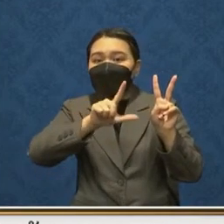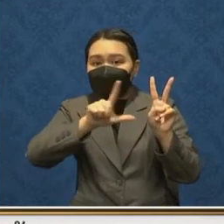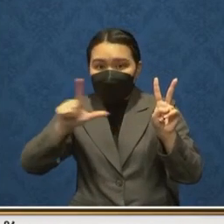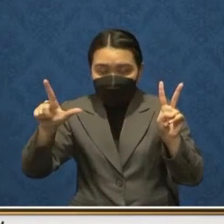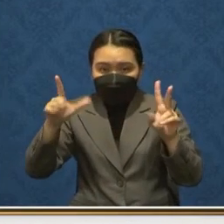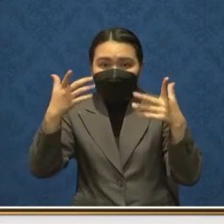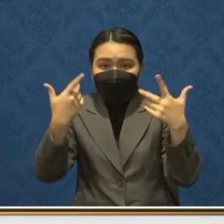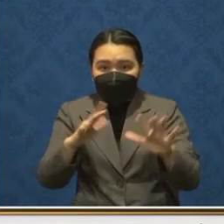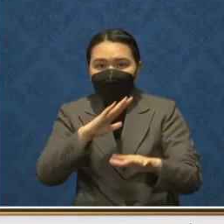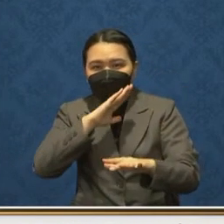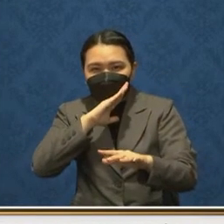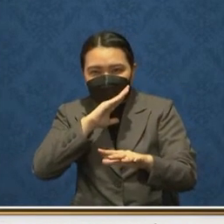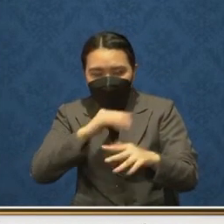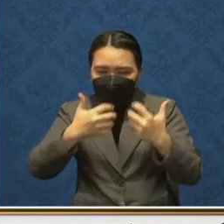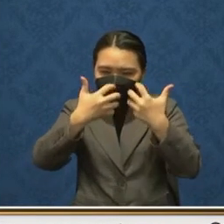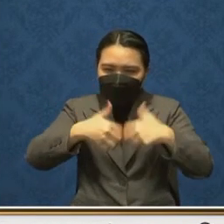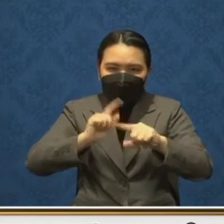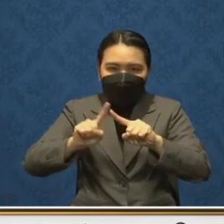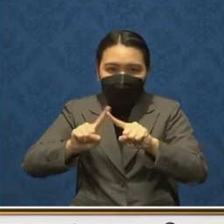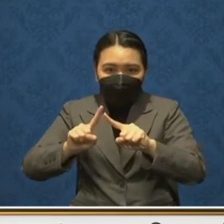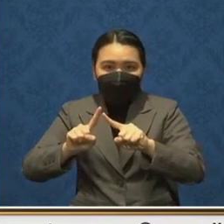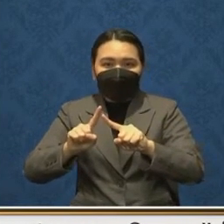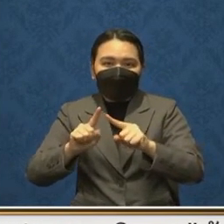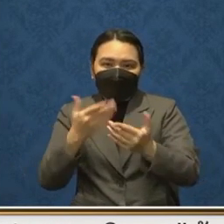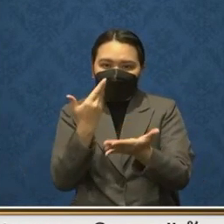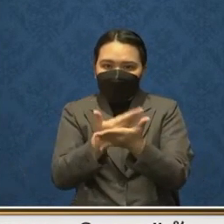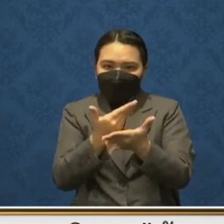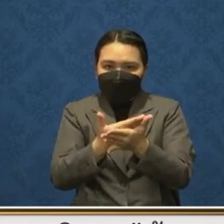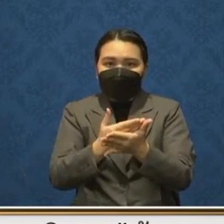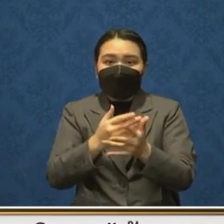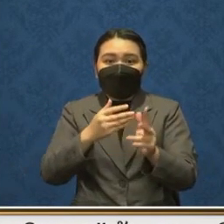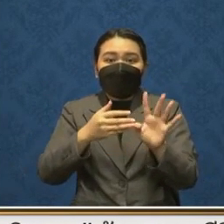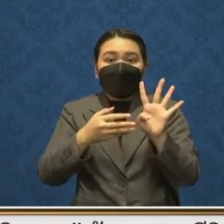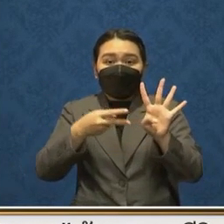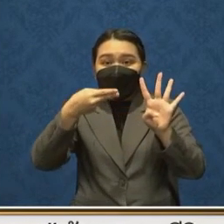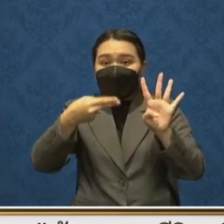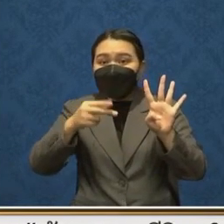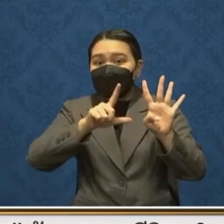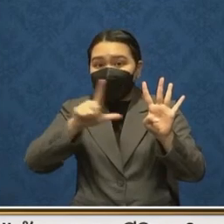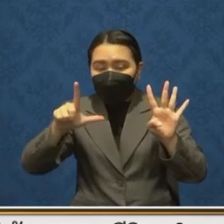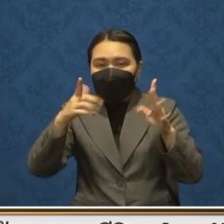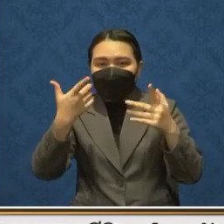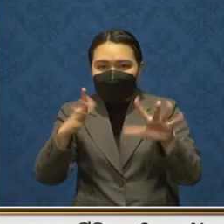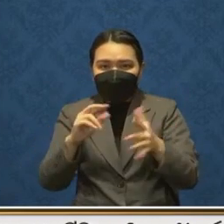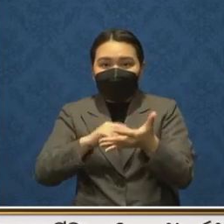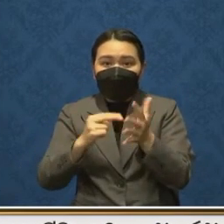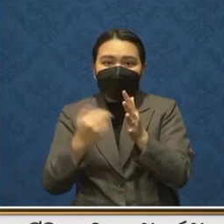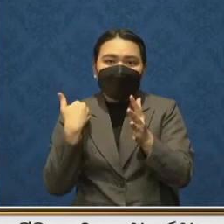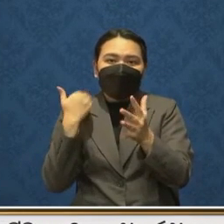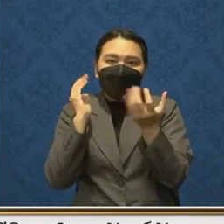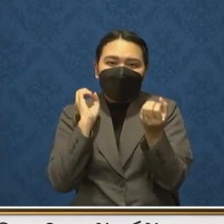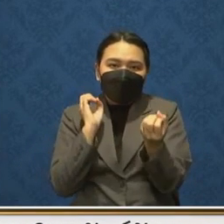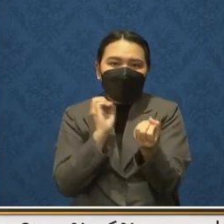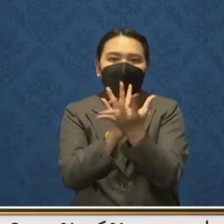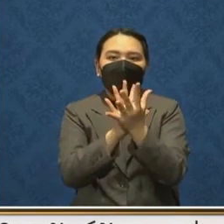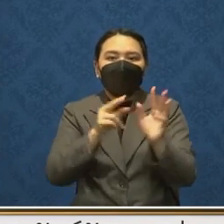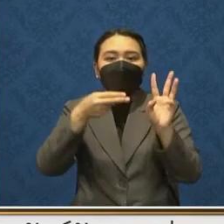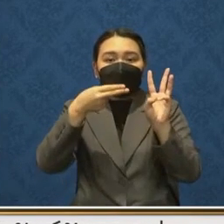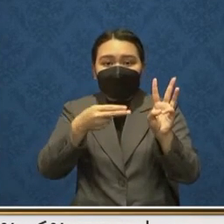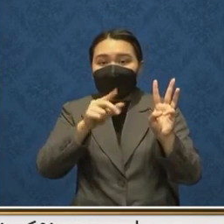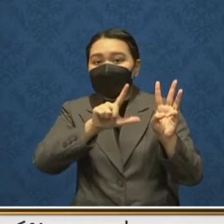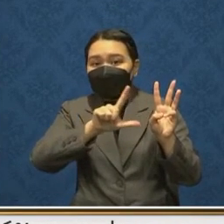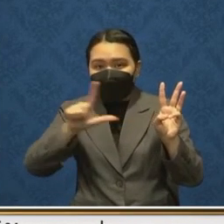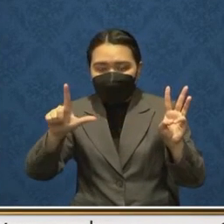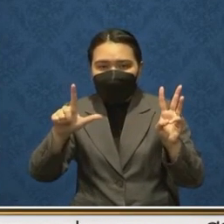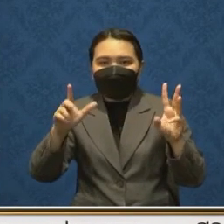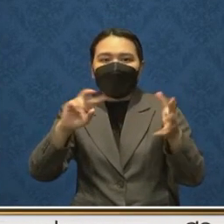หมูทงหมดอประมาณ 4, ล้มันมีคนเสียหาย 6,000 ล้านนะครับ ต่อปี ในเมื่อมีการปกปิดก